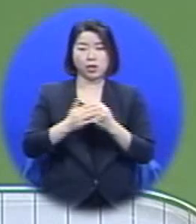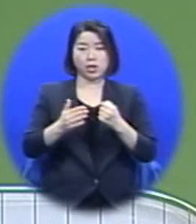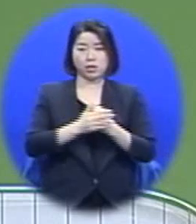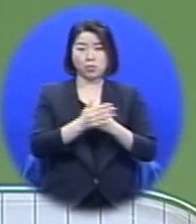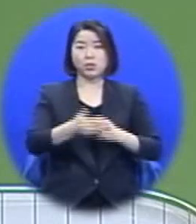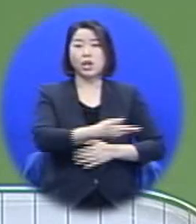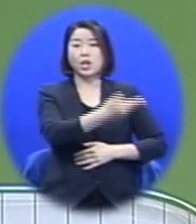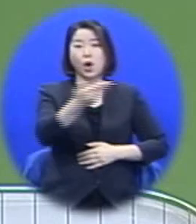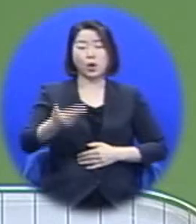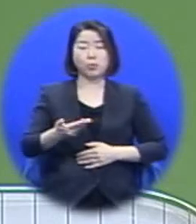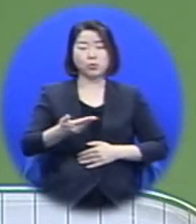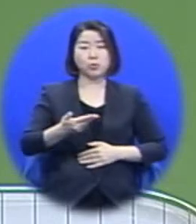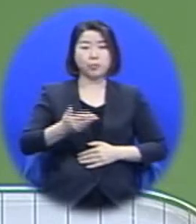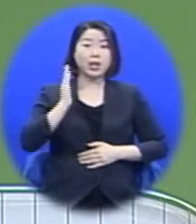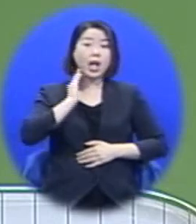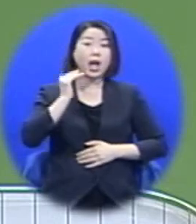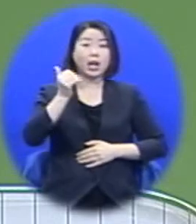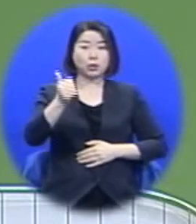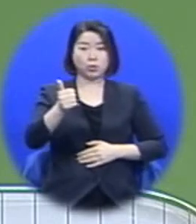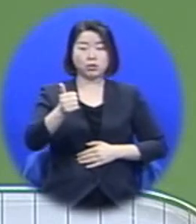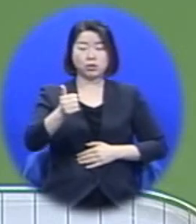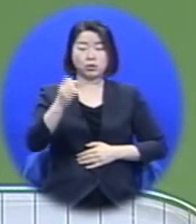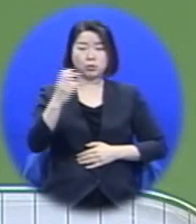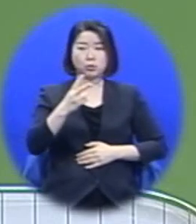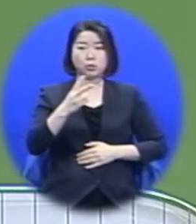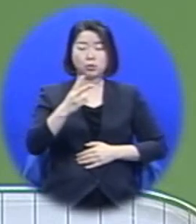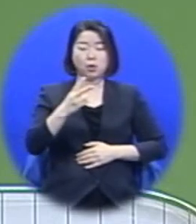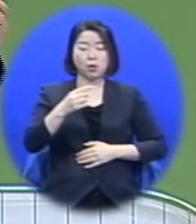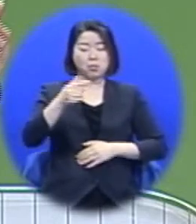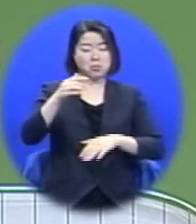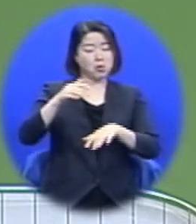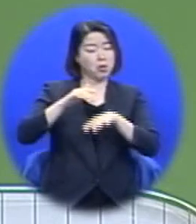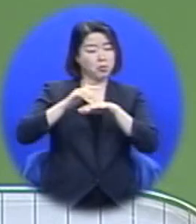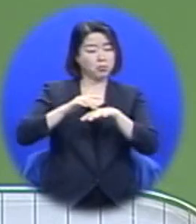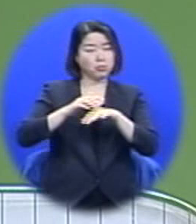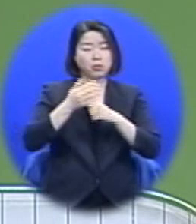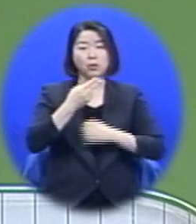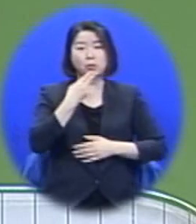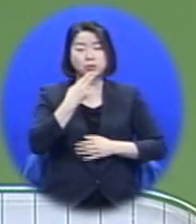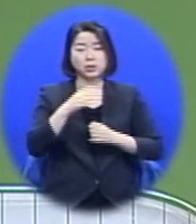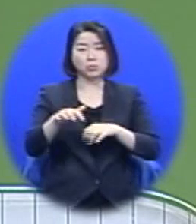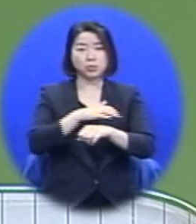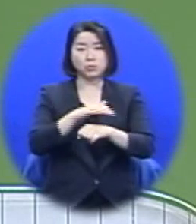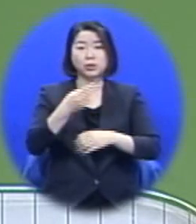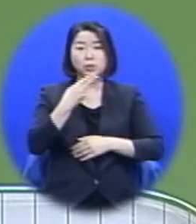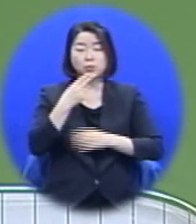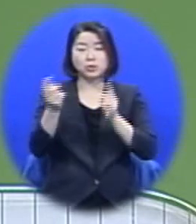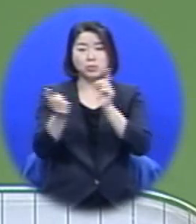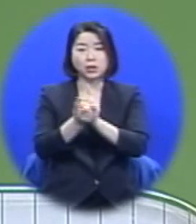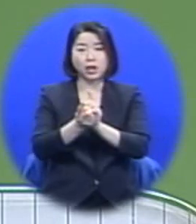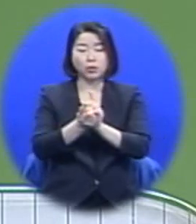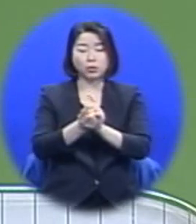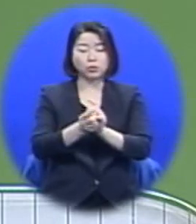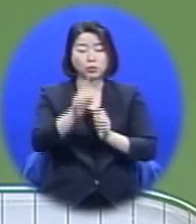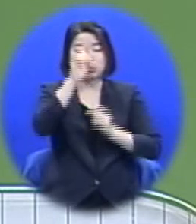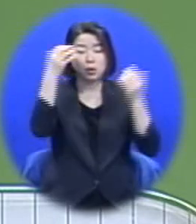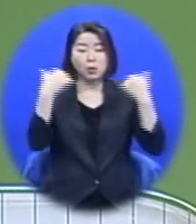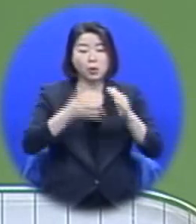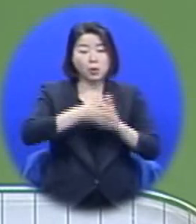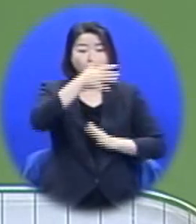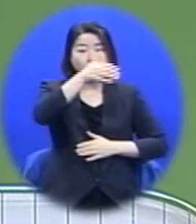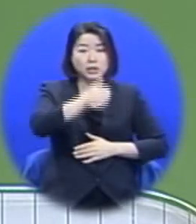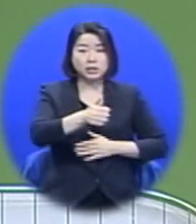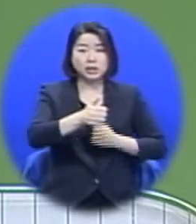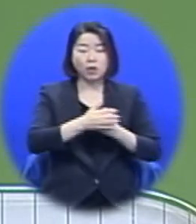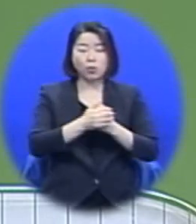대통령과 격의 없이 만날 수 있는 사람 시장과 늘 자유롭게 식사할 수 있는 사람 뭐 이런사람이